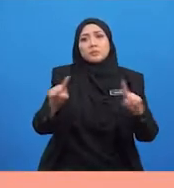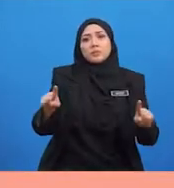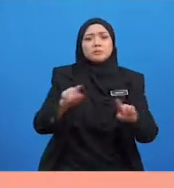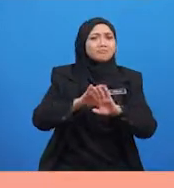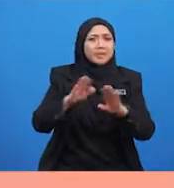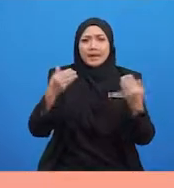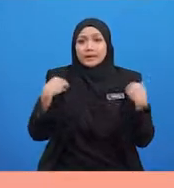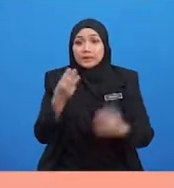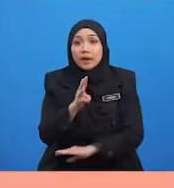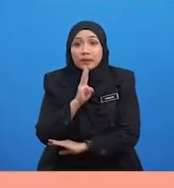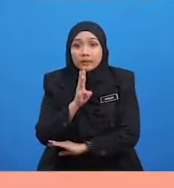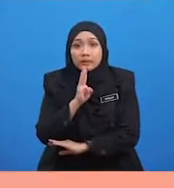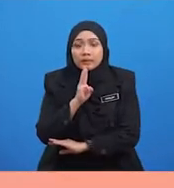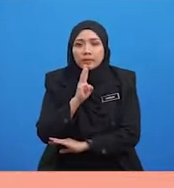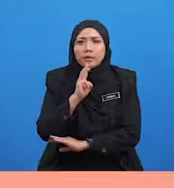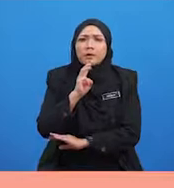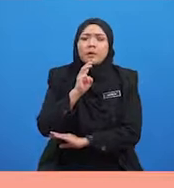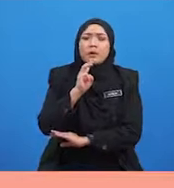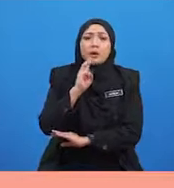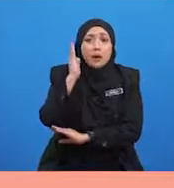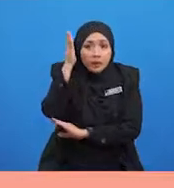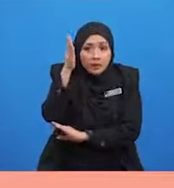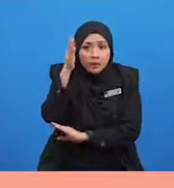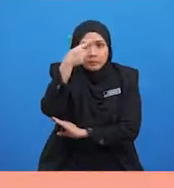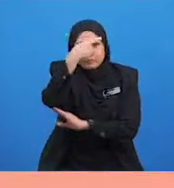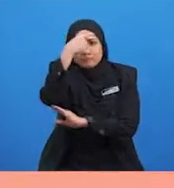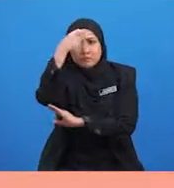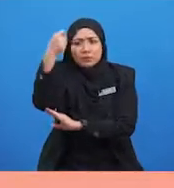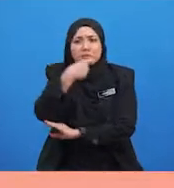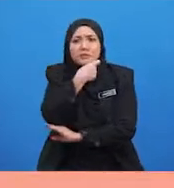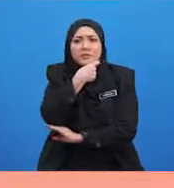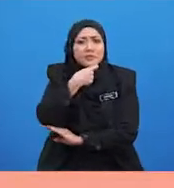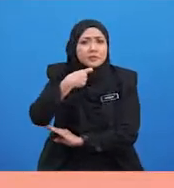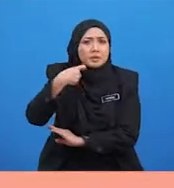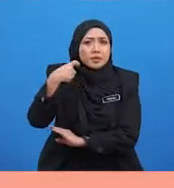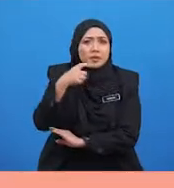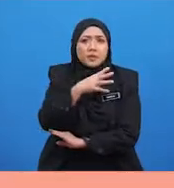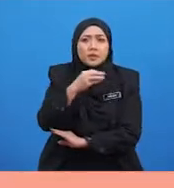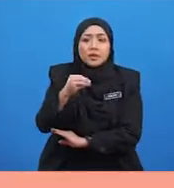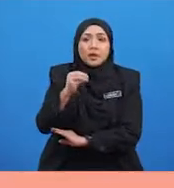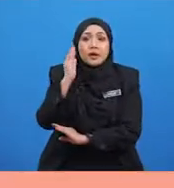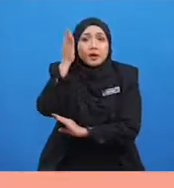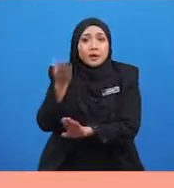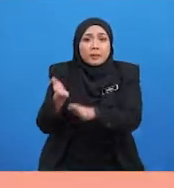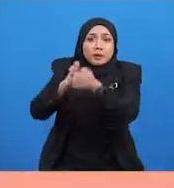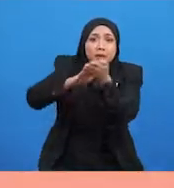menyebabkan dehidrasi dan akan mati dalam beberapa hari sahaja.